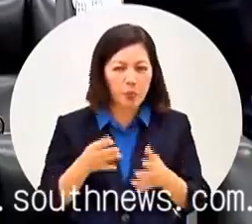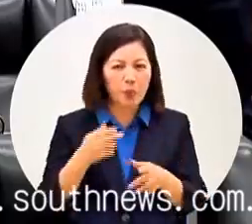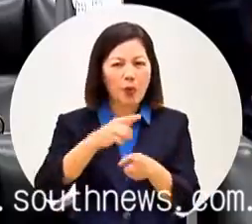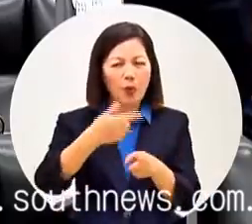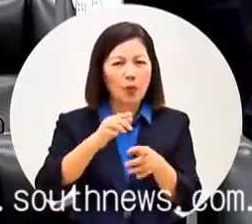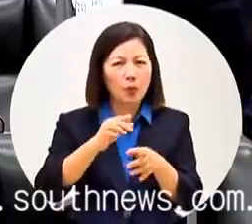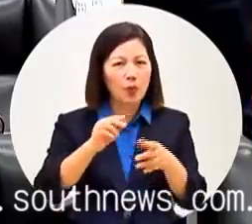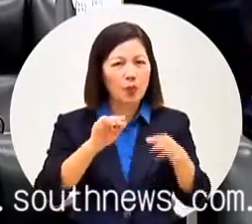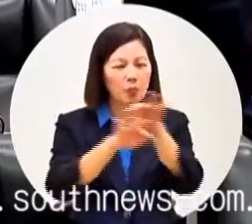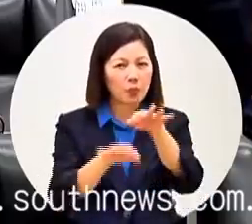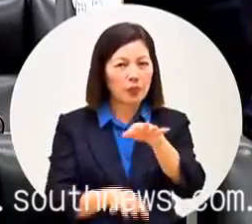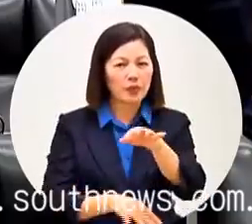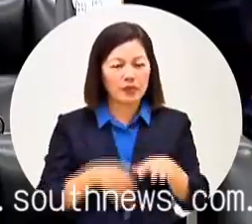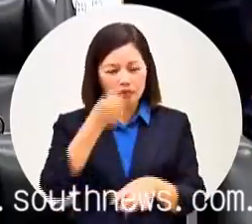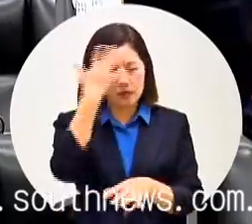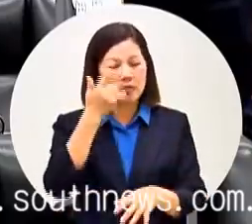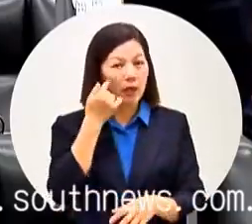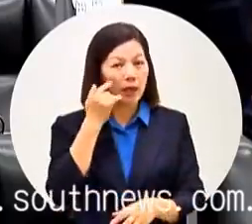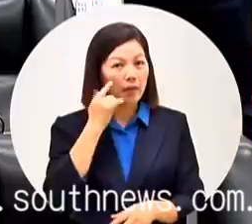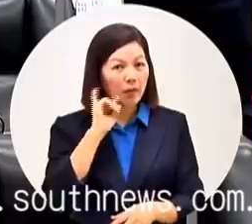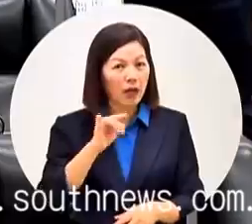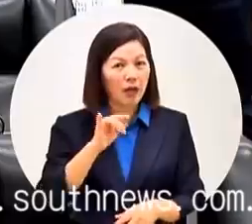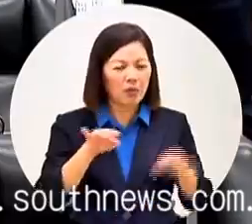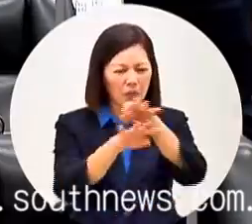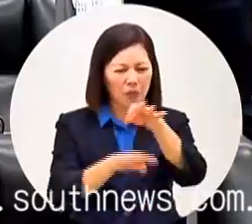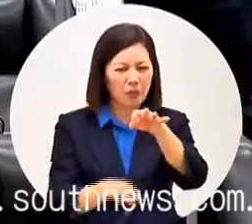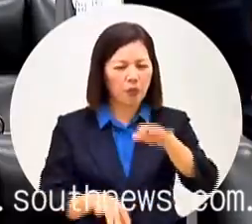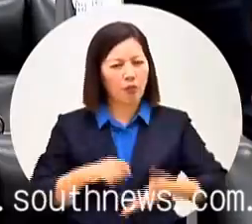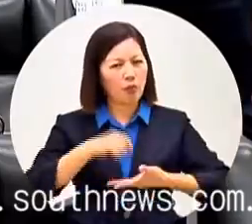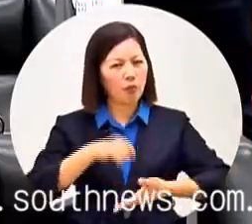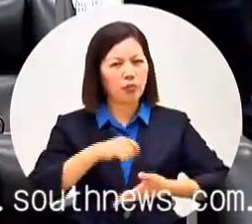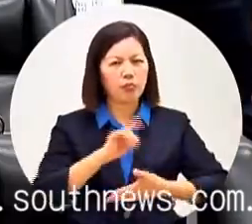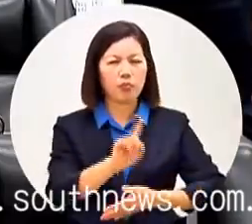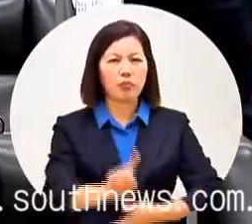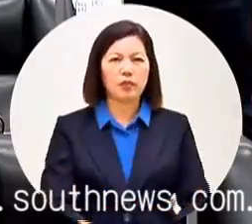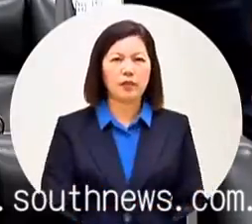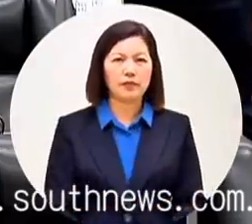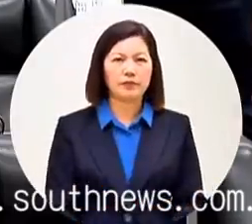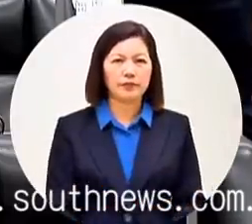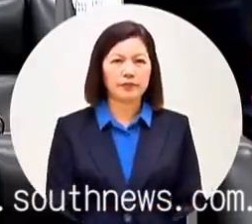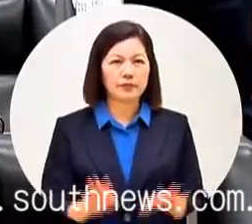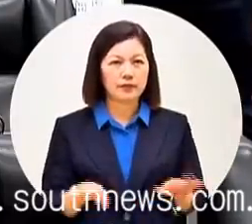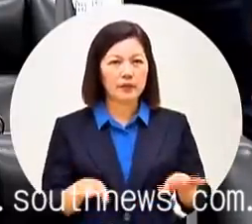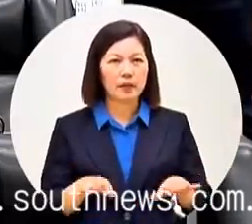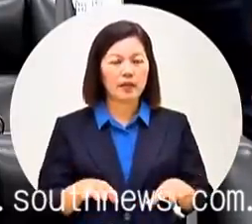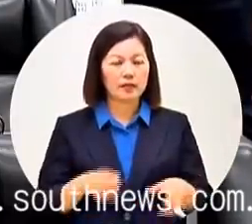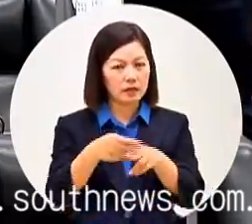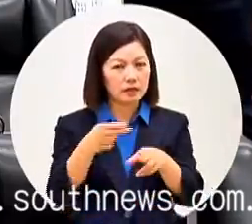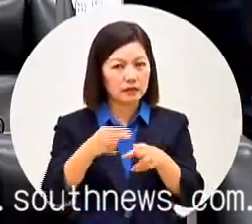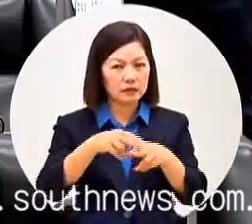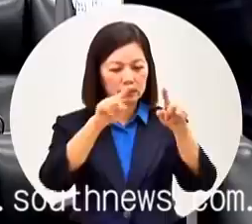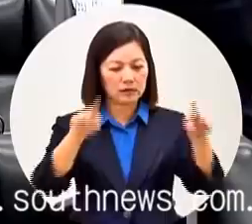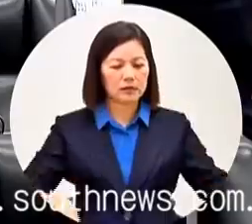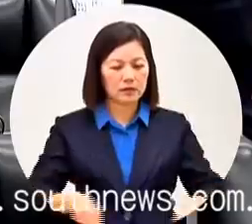来自一位年轻的爸妈，他表达了很多很多的忧虑。在这边我们也特别把这封信等一下